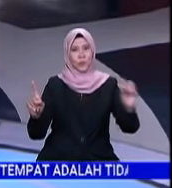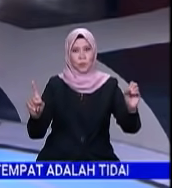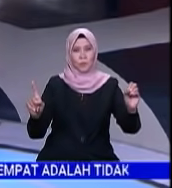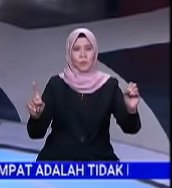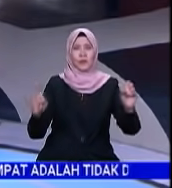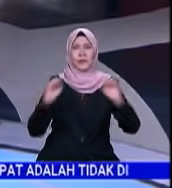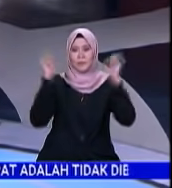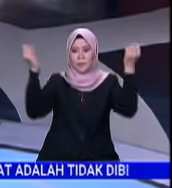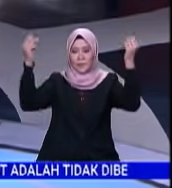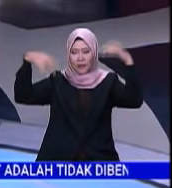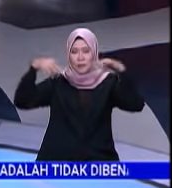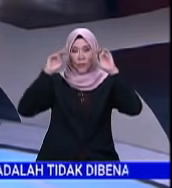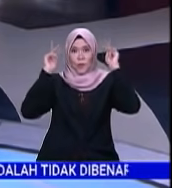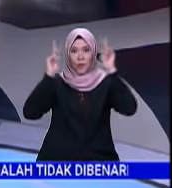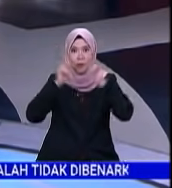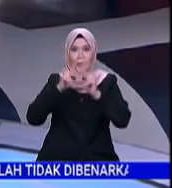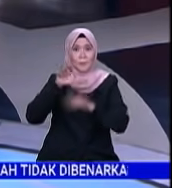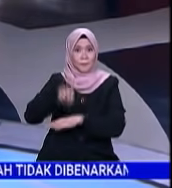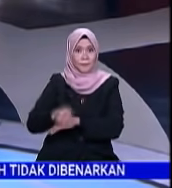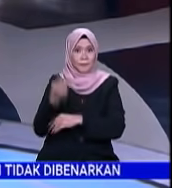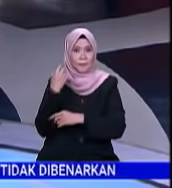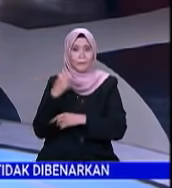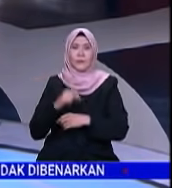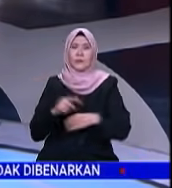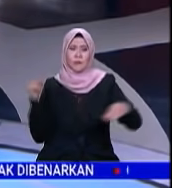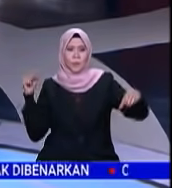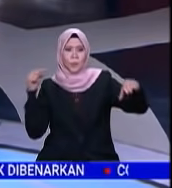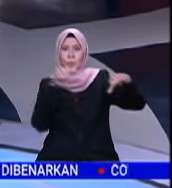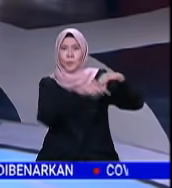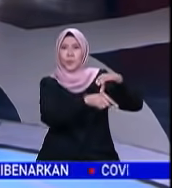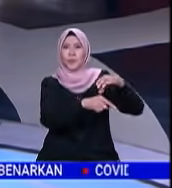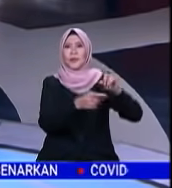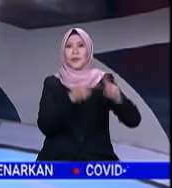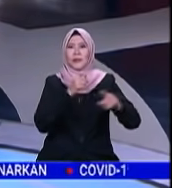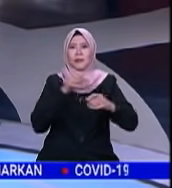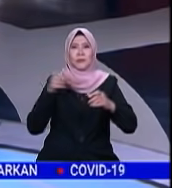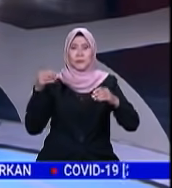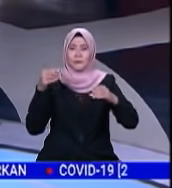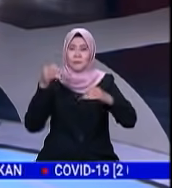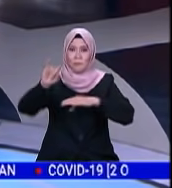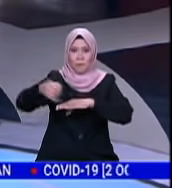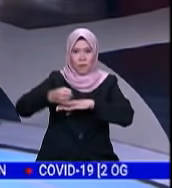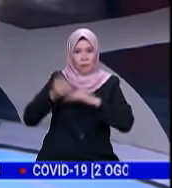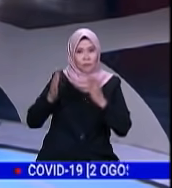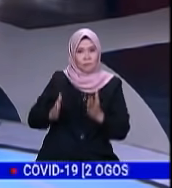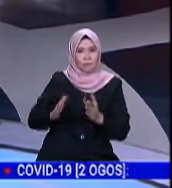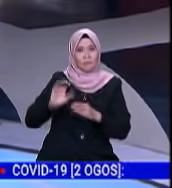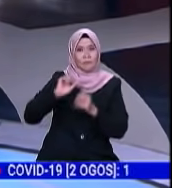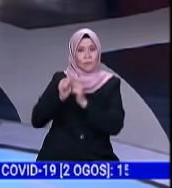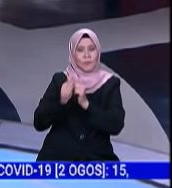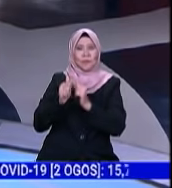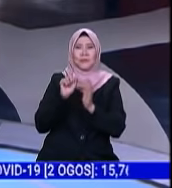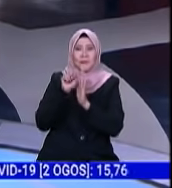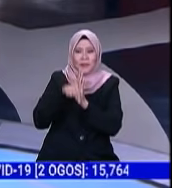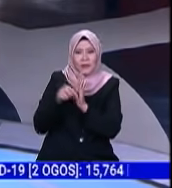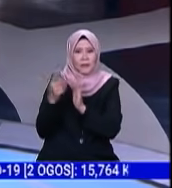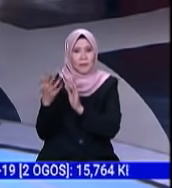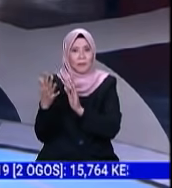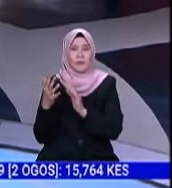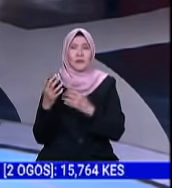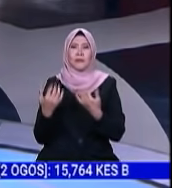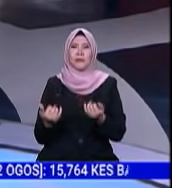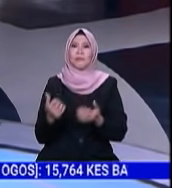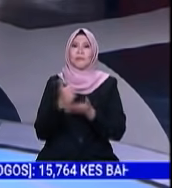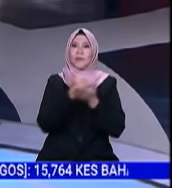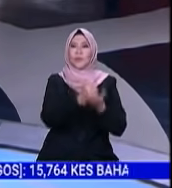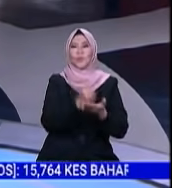Stadium Darul Makmur Kuantan malam tadi. Gol tunggal perlawanan jaringkan penyerang import Aung Kang Man pada minit ke-15 nyata membantu